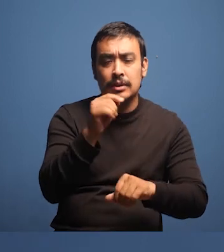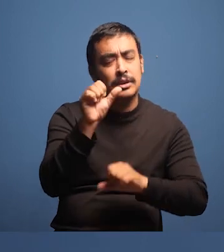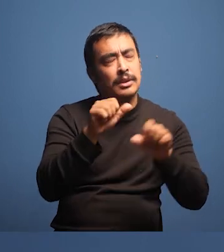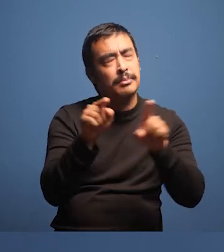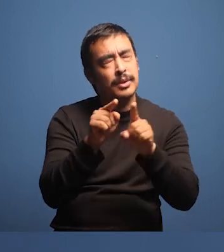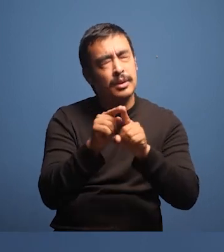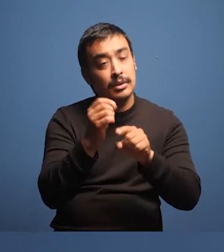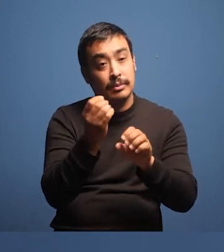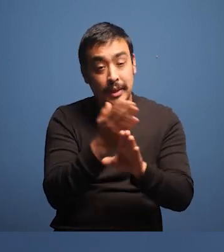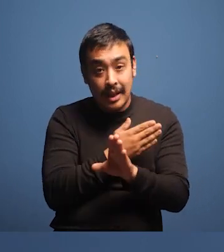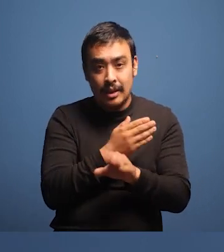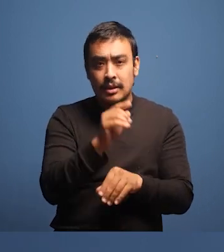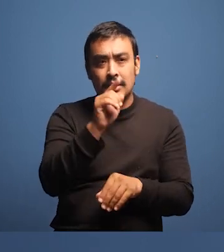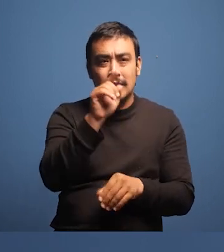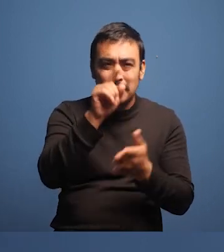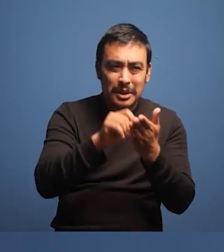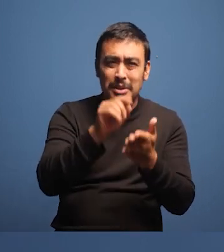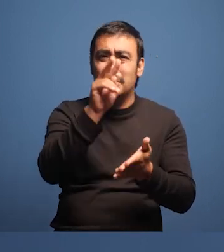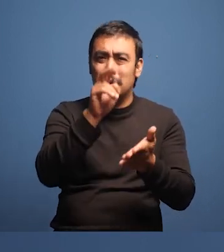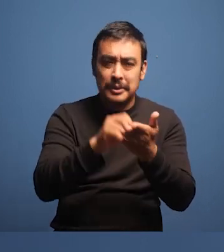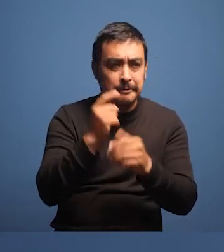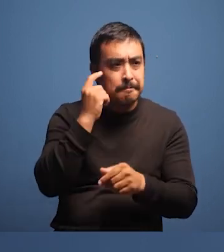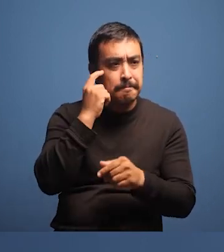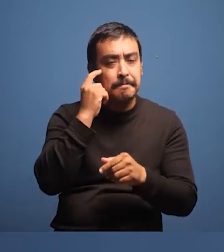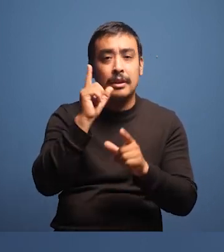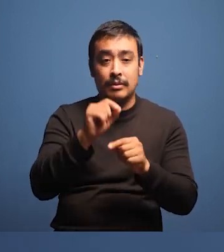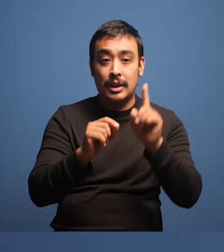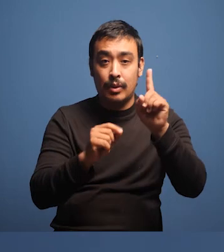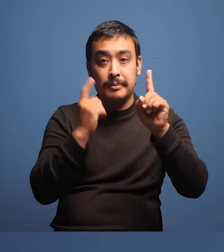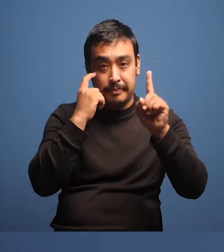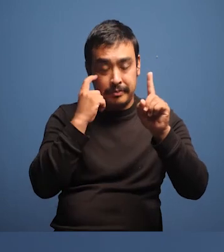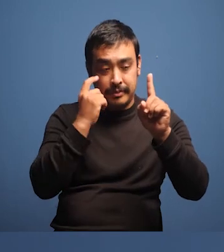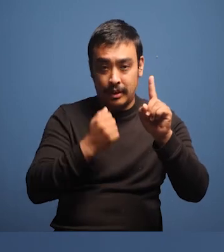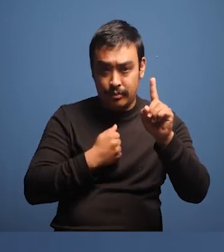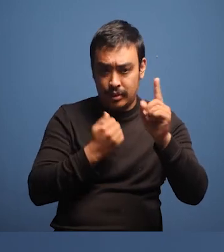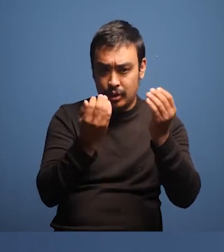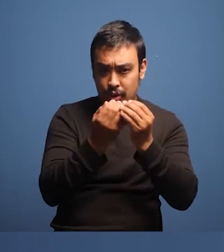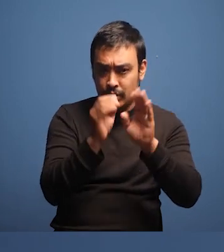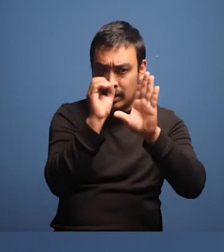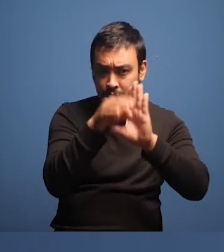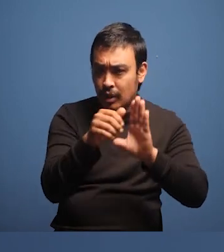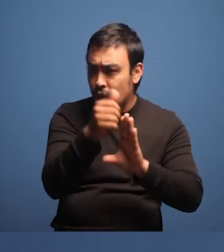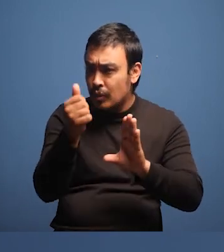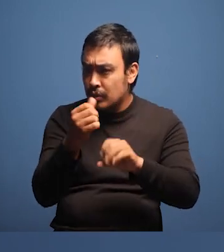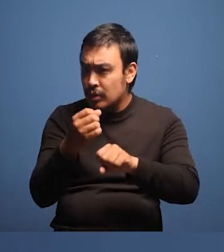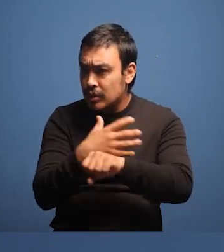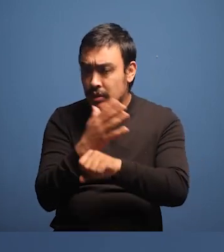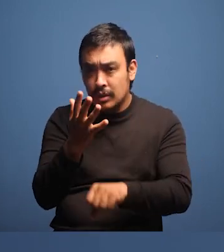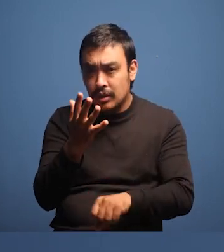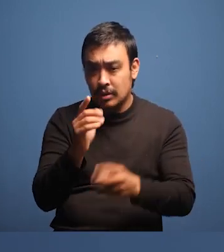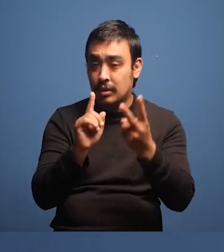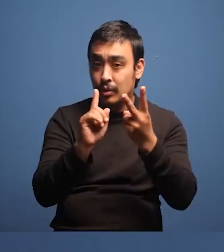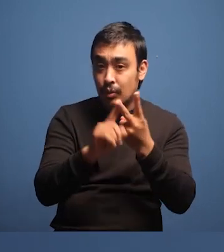पनि थिङ्क ट्वाइस के। अनि सोच्दाखेरि चाहिँ दुईवटा कुरा चाहिँ याद गर्नु। नम्बर 1 भनेको चाहिँ आफूले गरेको पोस्टबाट अरू कसैलाई हर्ट हुन्छ कि हुँदैन र नम्बर